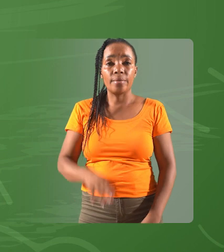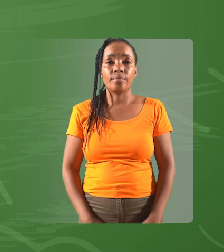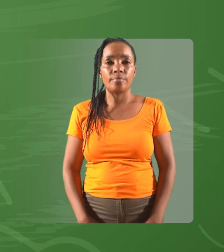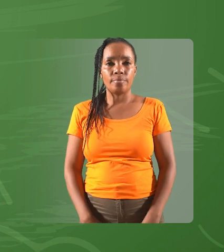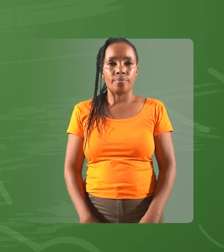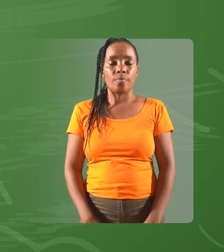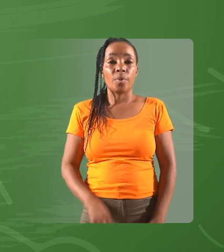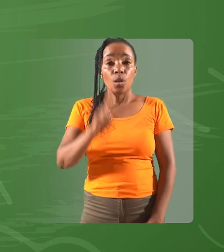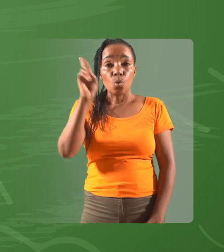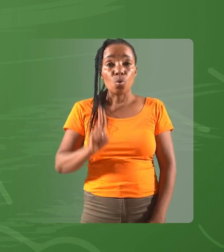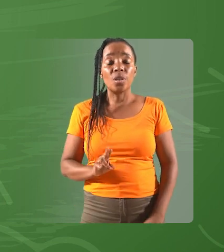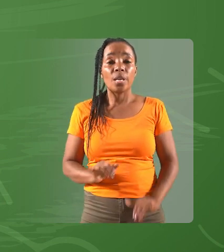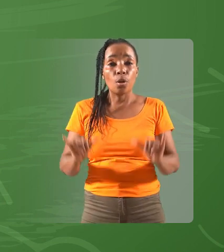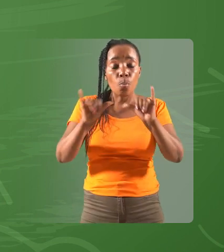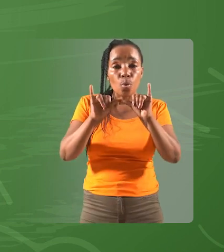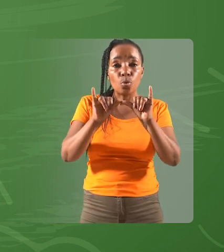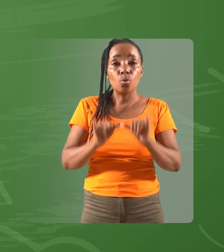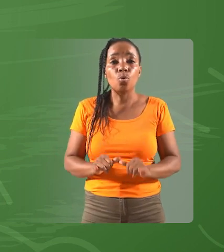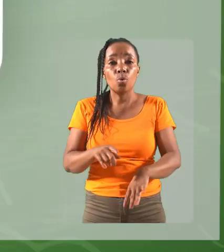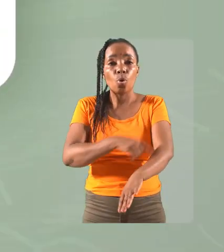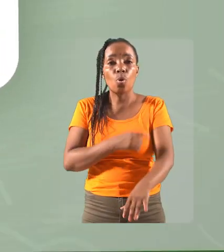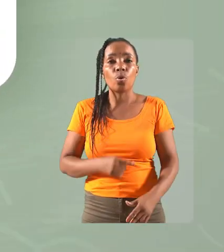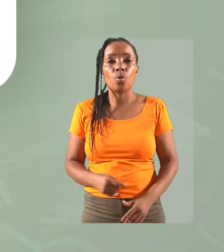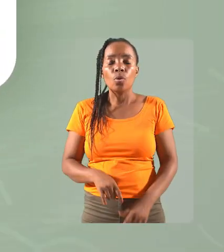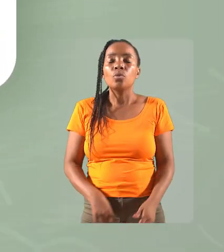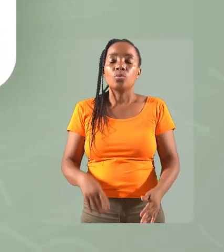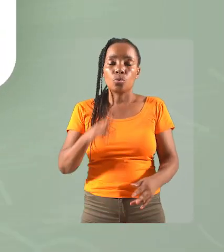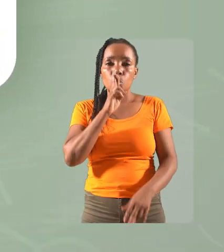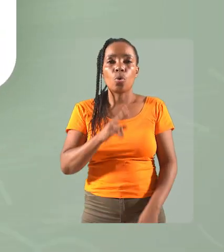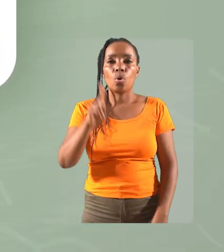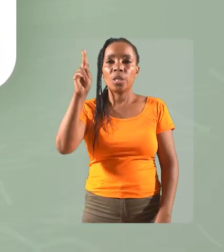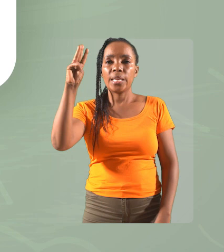Les unités de mesure de longueur sont le kilomètre,